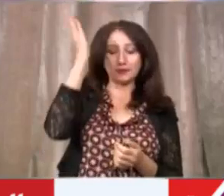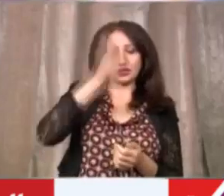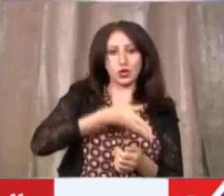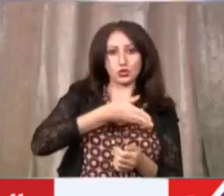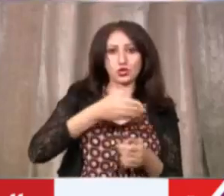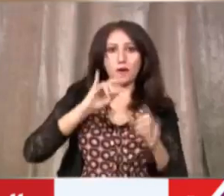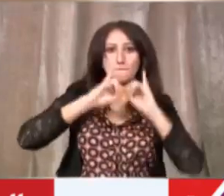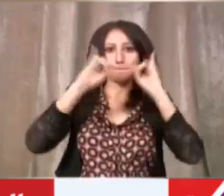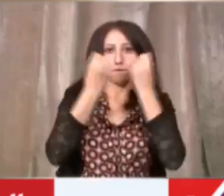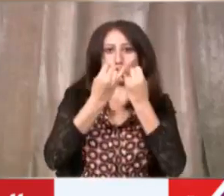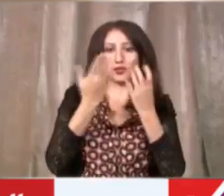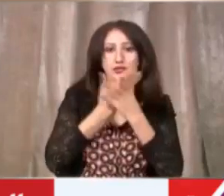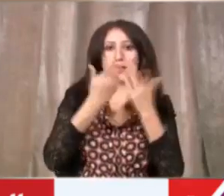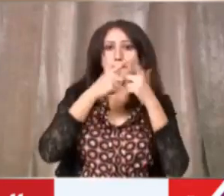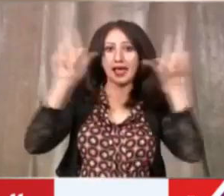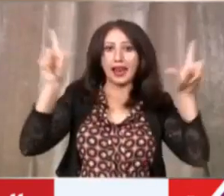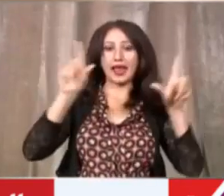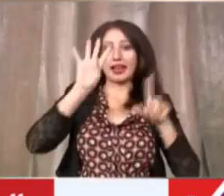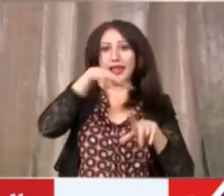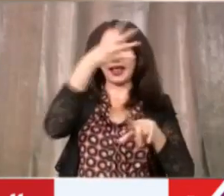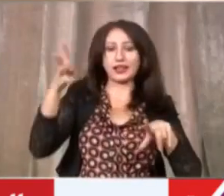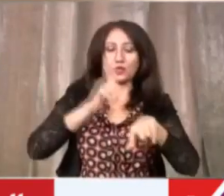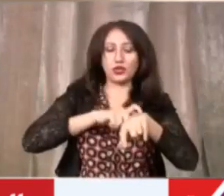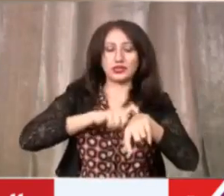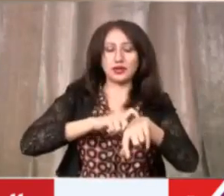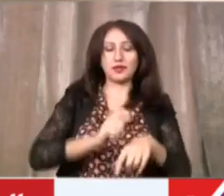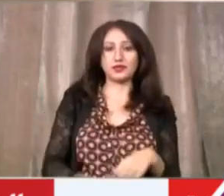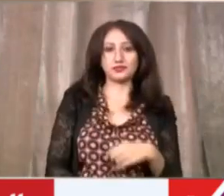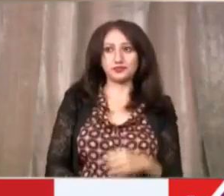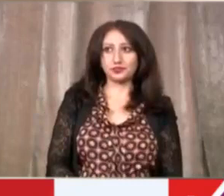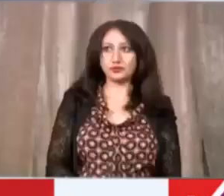المؤتمر باعلان الجدول الزمني شكرا